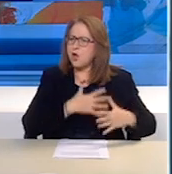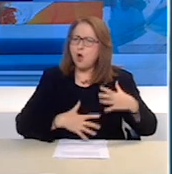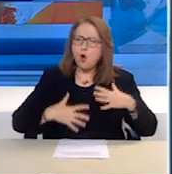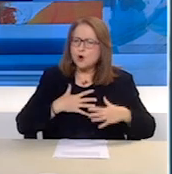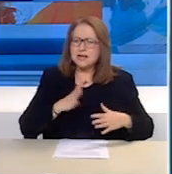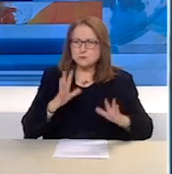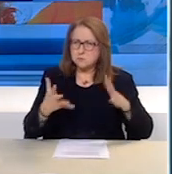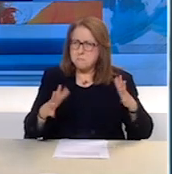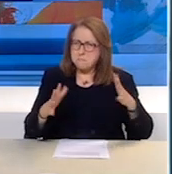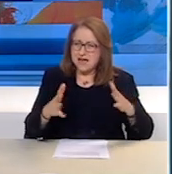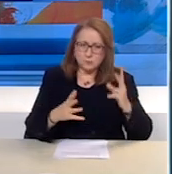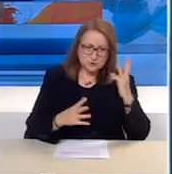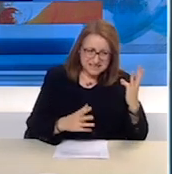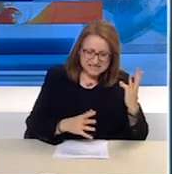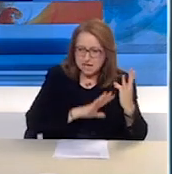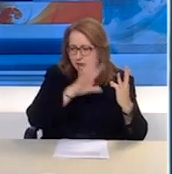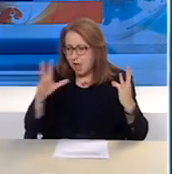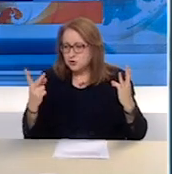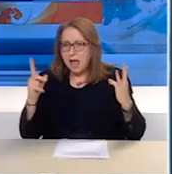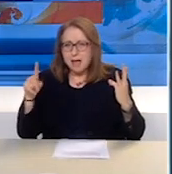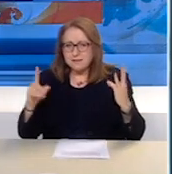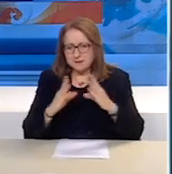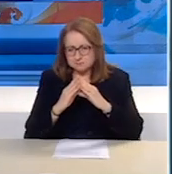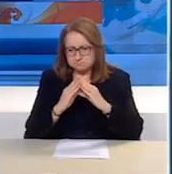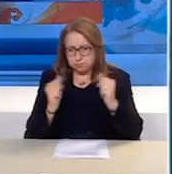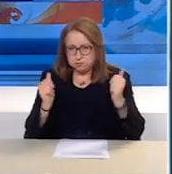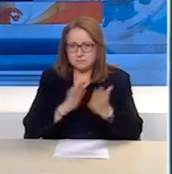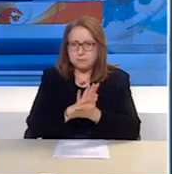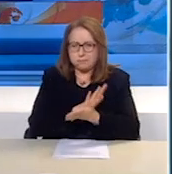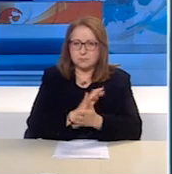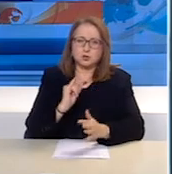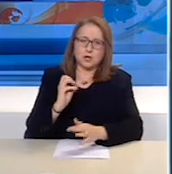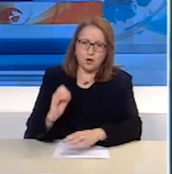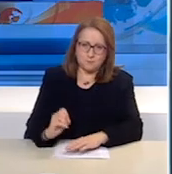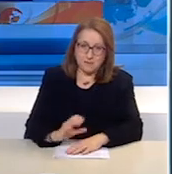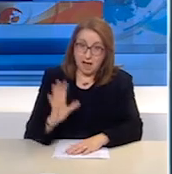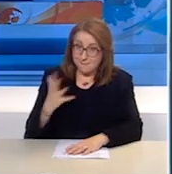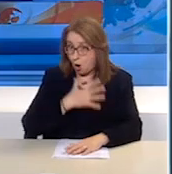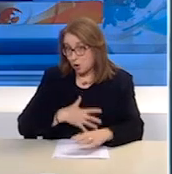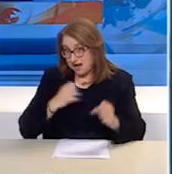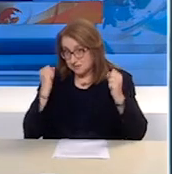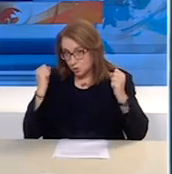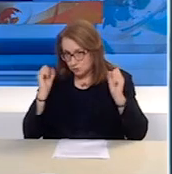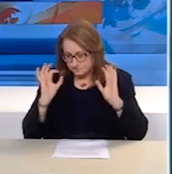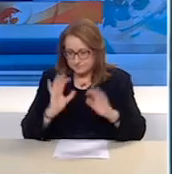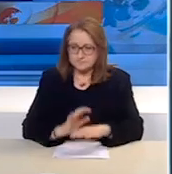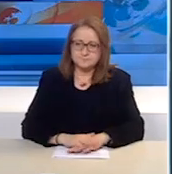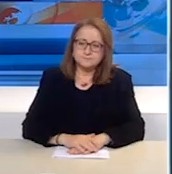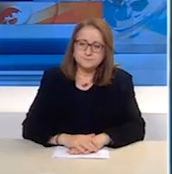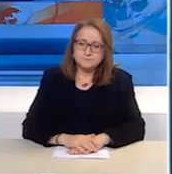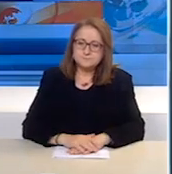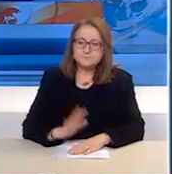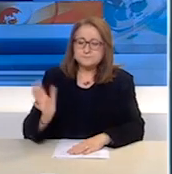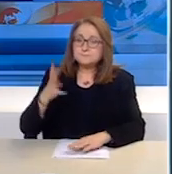και δεν τον μεταδίδει. Ακολουθούμε πιο αυστηρά κριτήρια σε χώρους νοσοκομείων και σε χώρους οι οποίοι